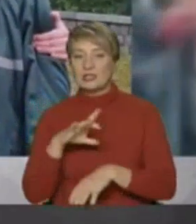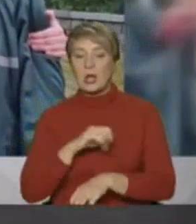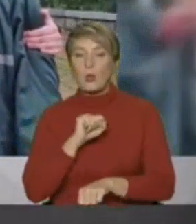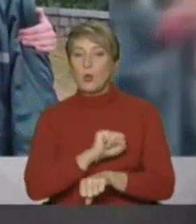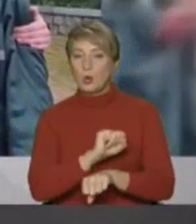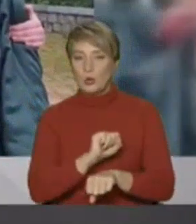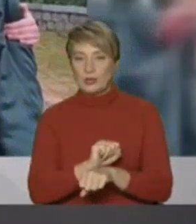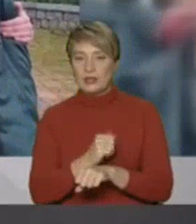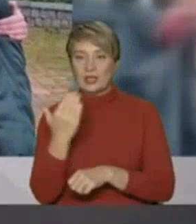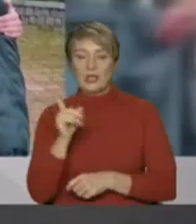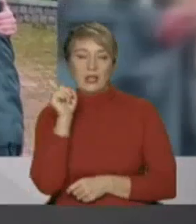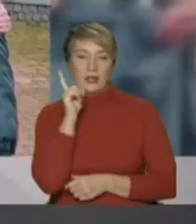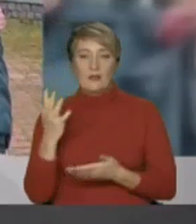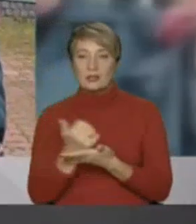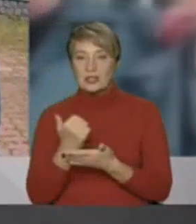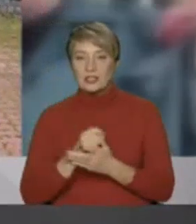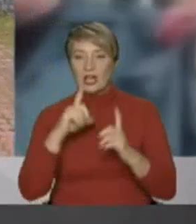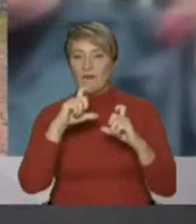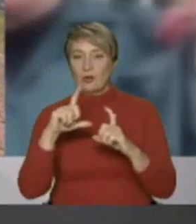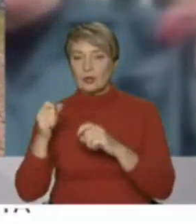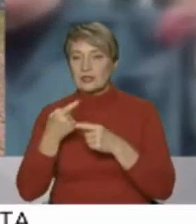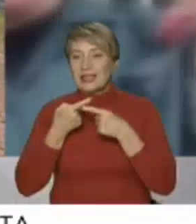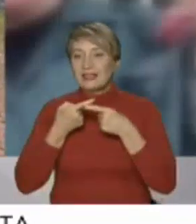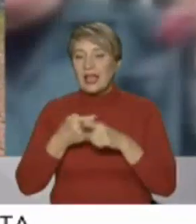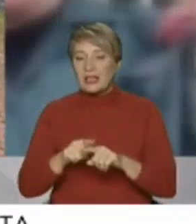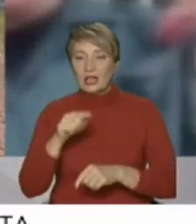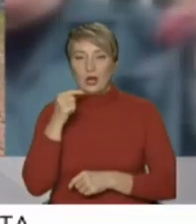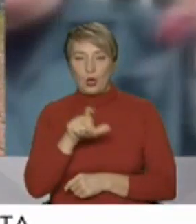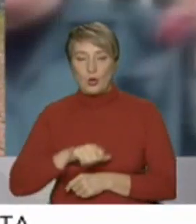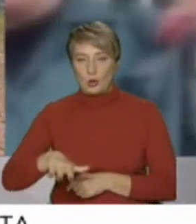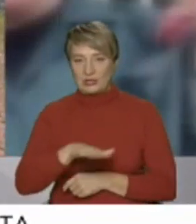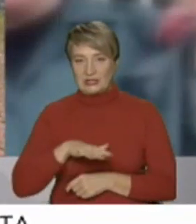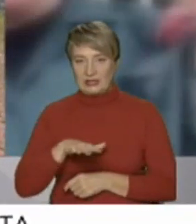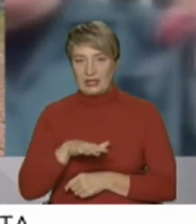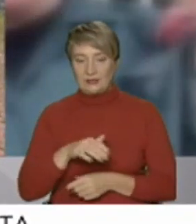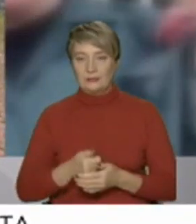телефоні знайшли фотографії техніки росіян на території Чорнобильської зони.